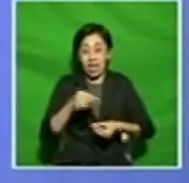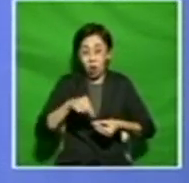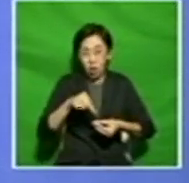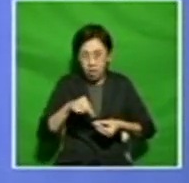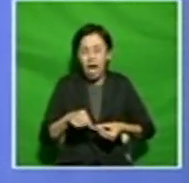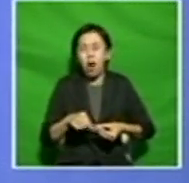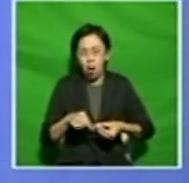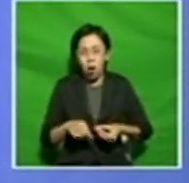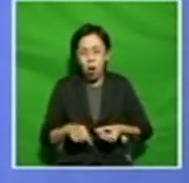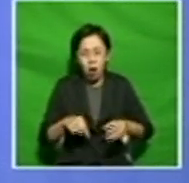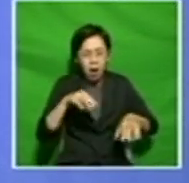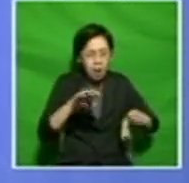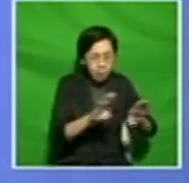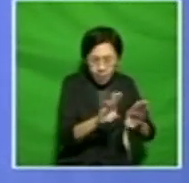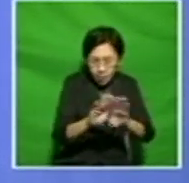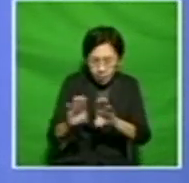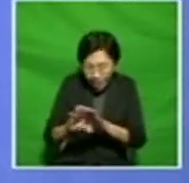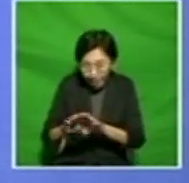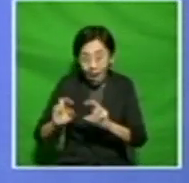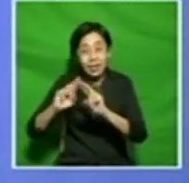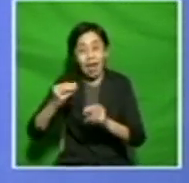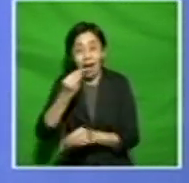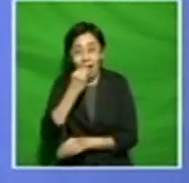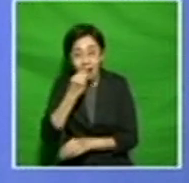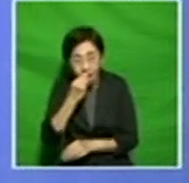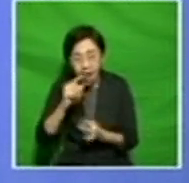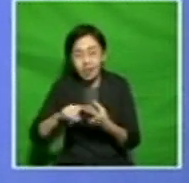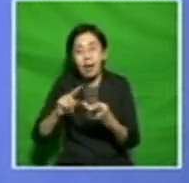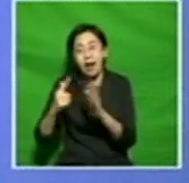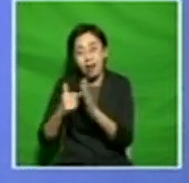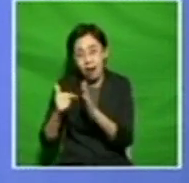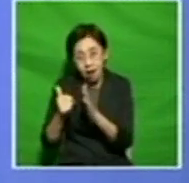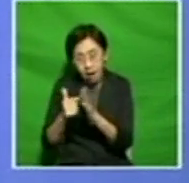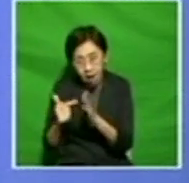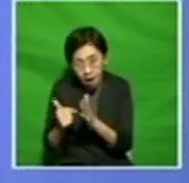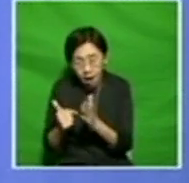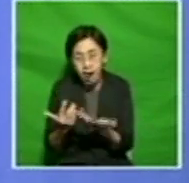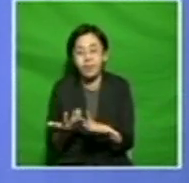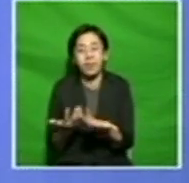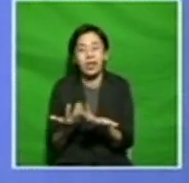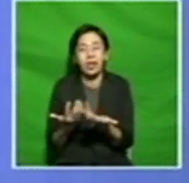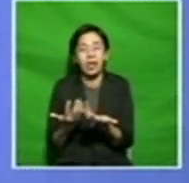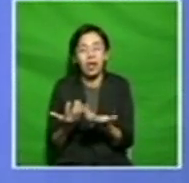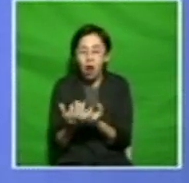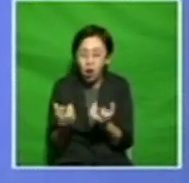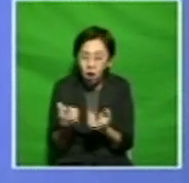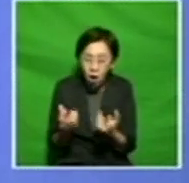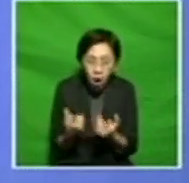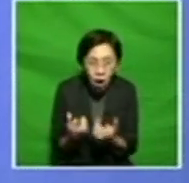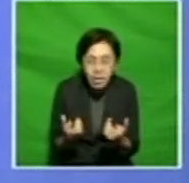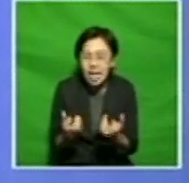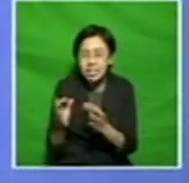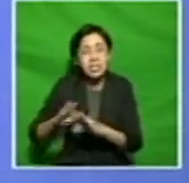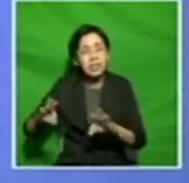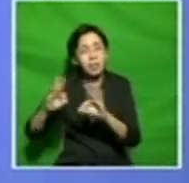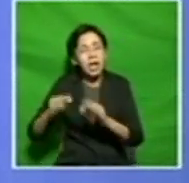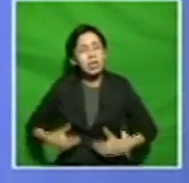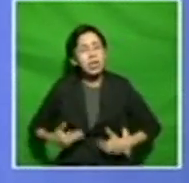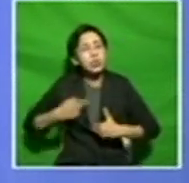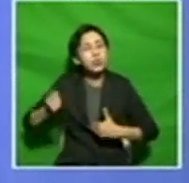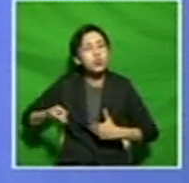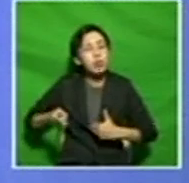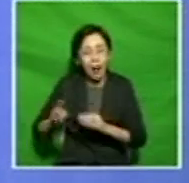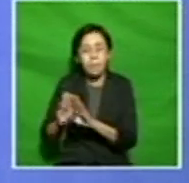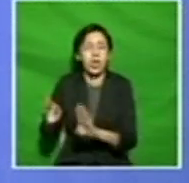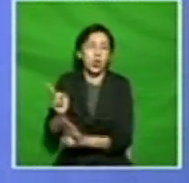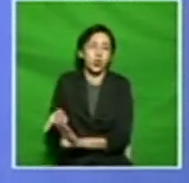ซูเปอร์มาร์เก็ตแผนกอาหารแผนกยาและแผนกสินค้าจำเป็นในชีวิตประจ